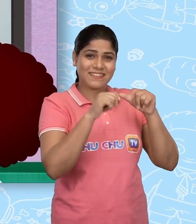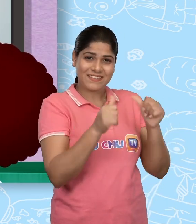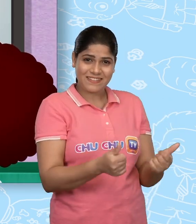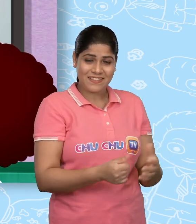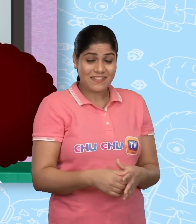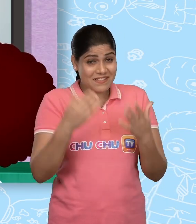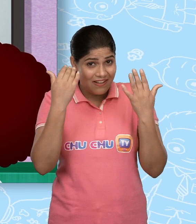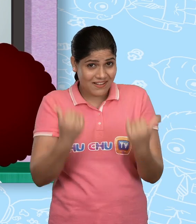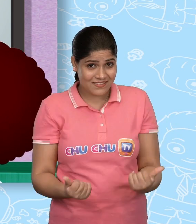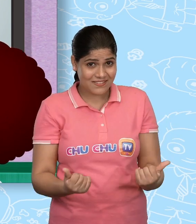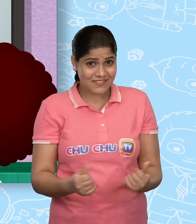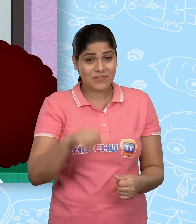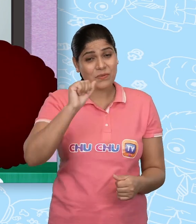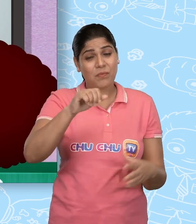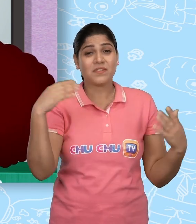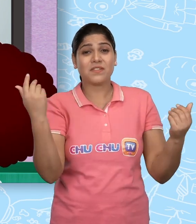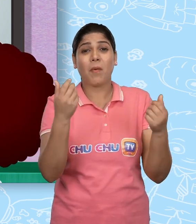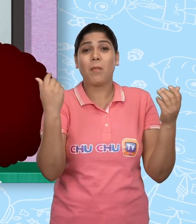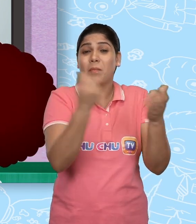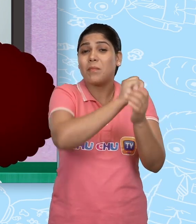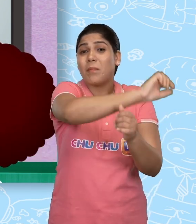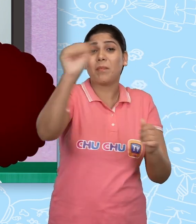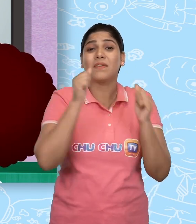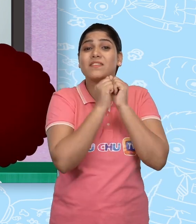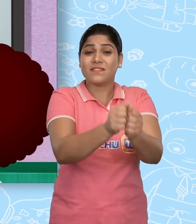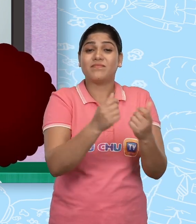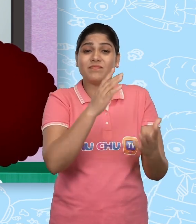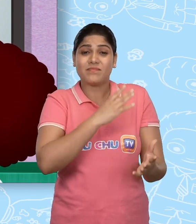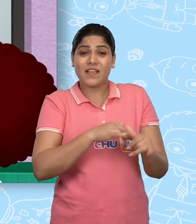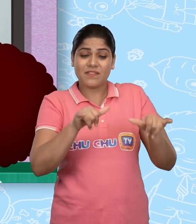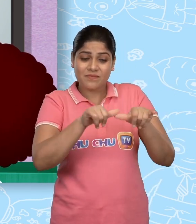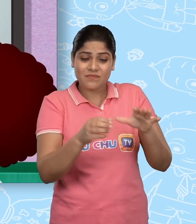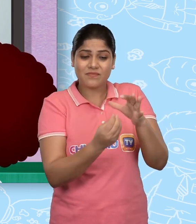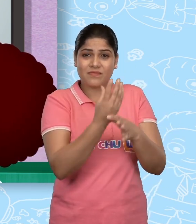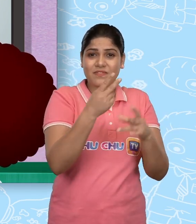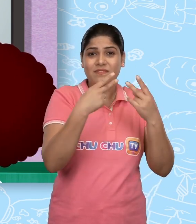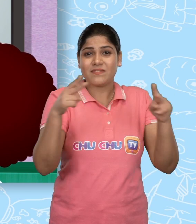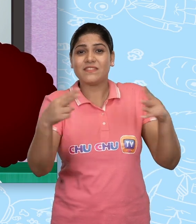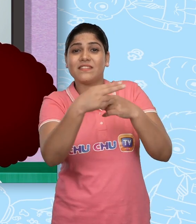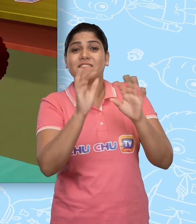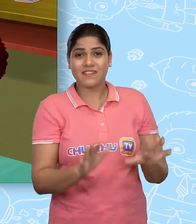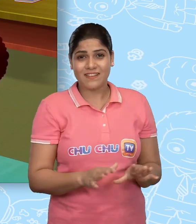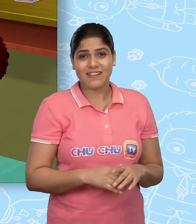बहुत बढ़िया चीका, तो आज तुम भी सबके साथ बागवानी करोगे।